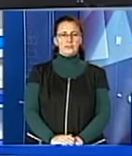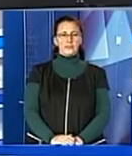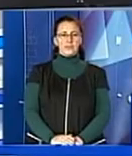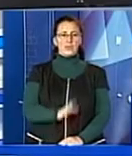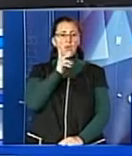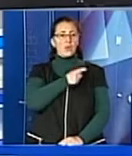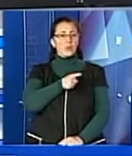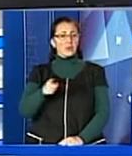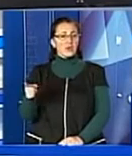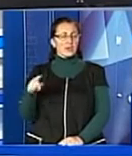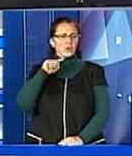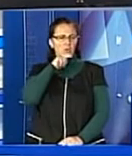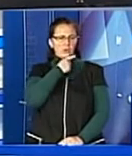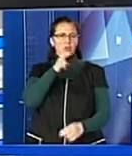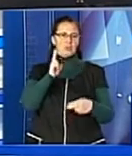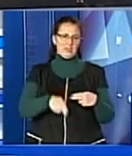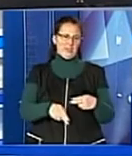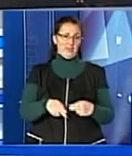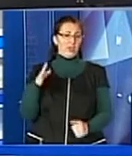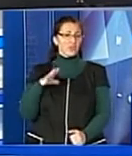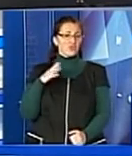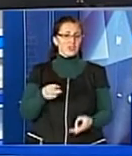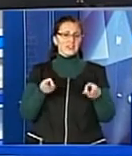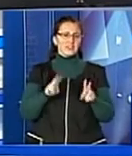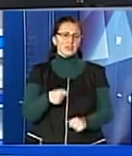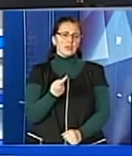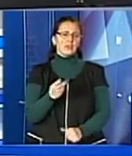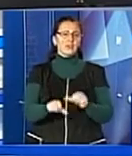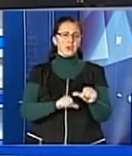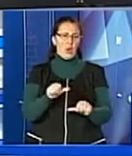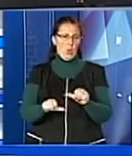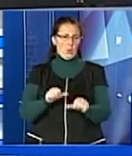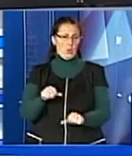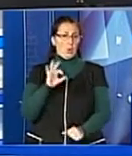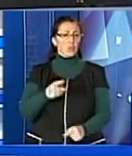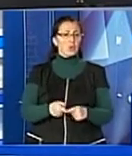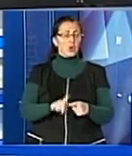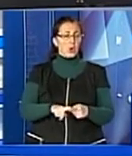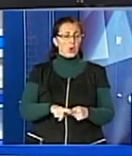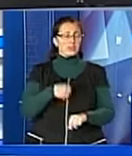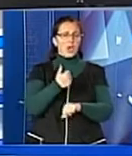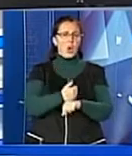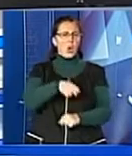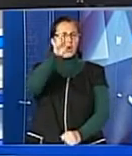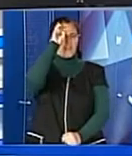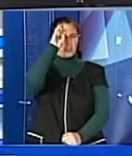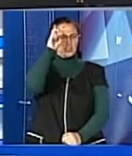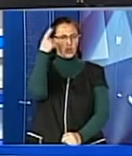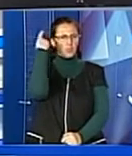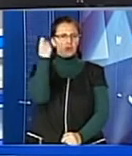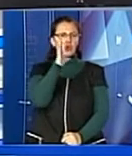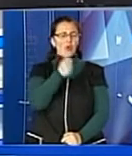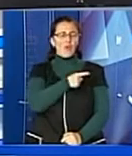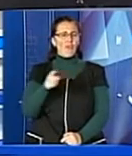Період затягування пасків завершується. Чекати залишилося кілька років. Про це глава держави Петро Порошенко повідомив під час засідання